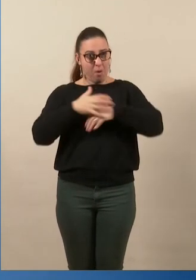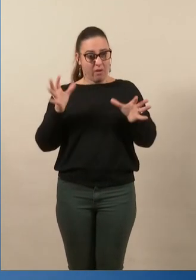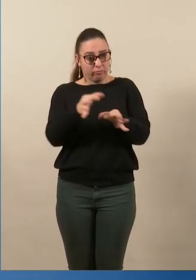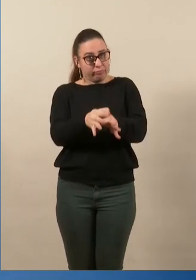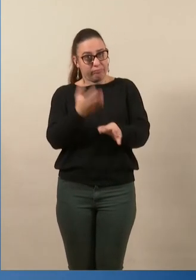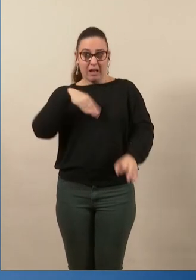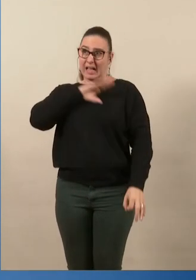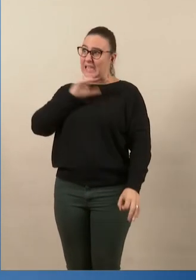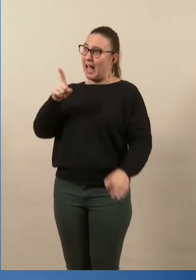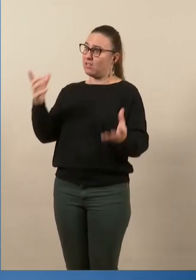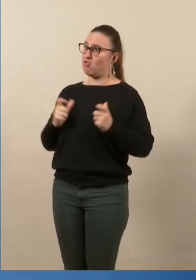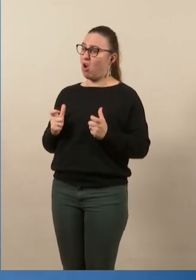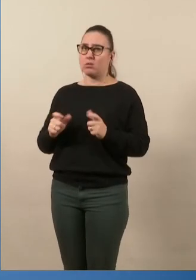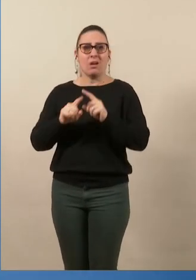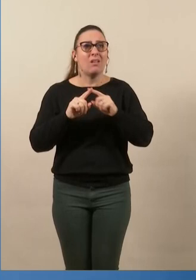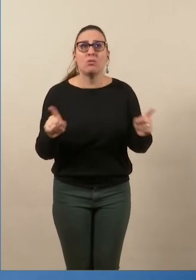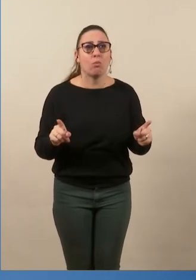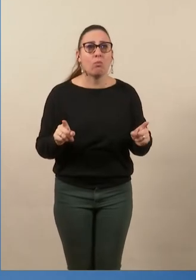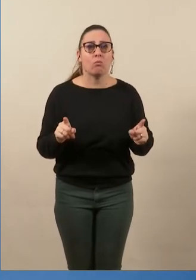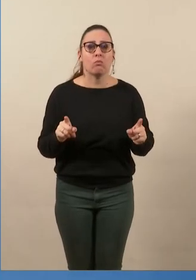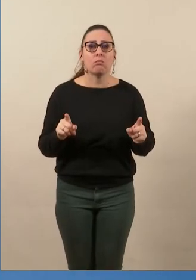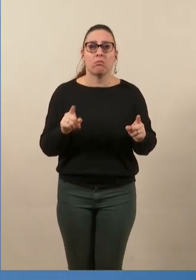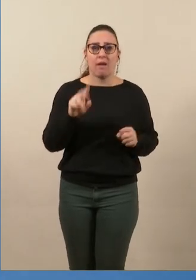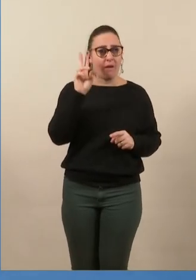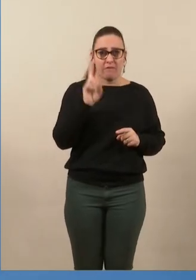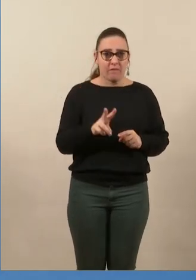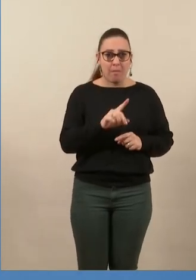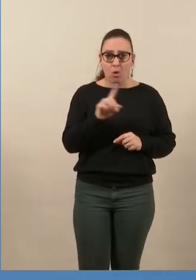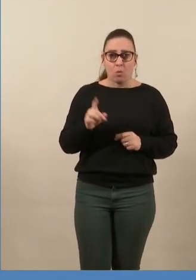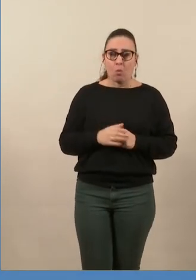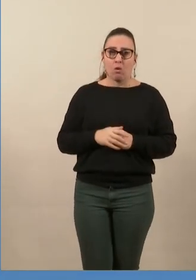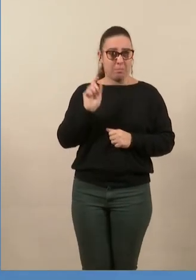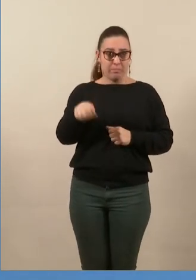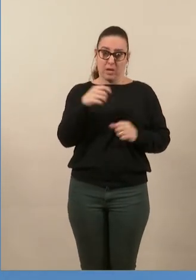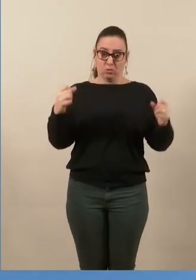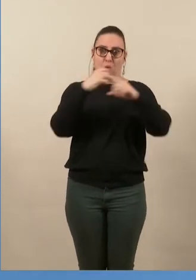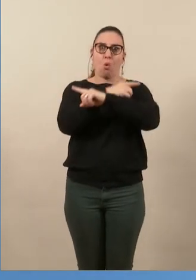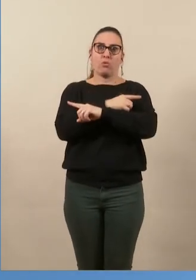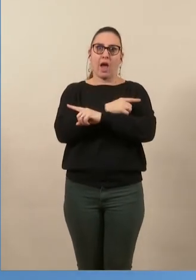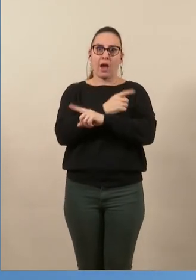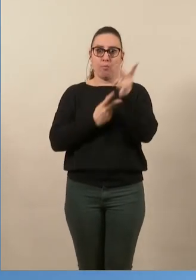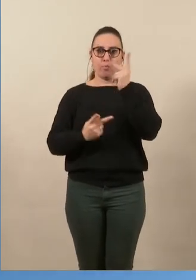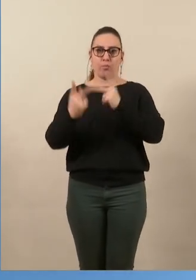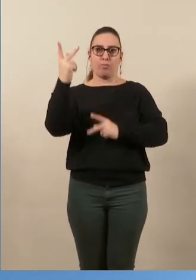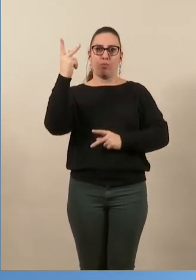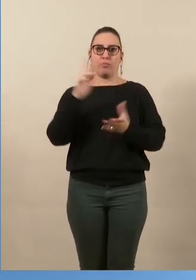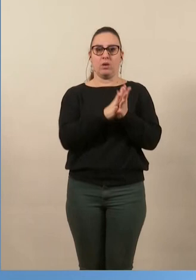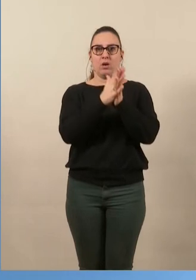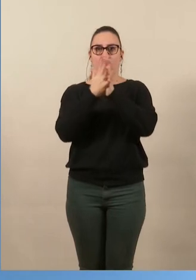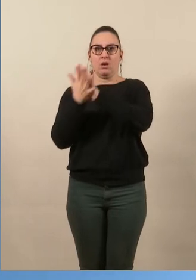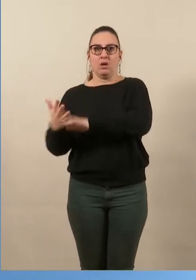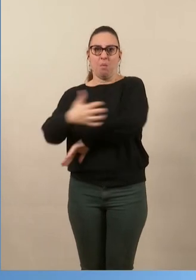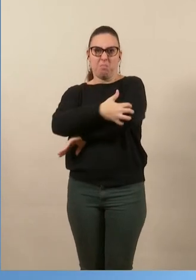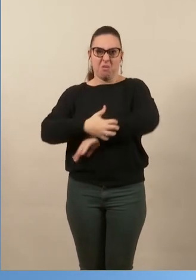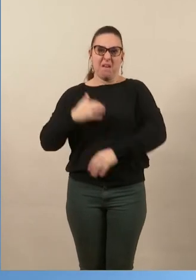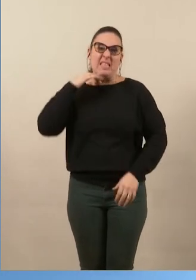grâce à vous mais non pas du tout non bien sûr que non au contraire même grenobble se paupérise grenobble est devenu